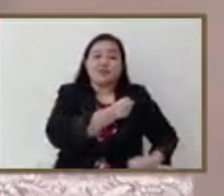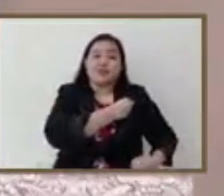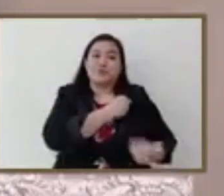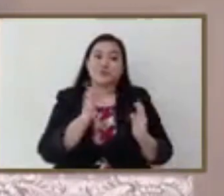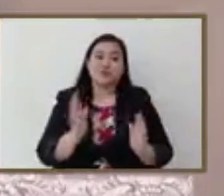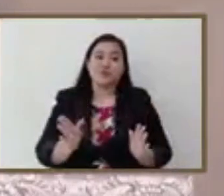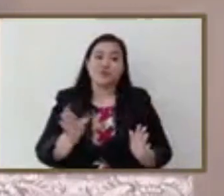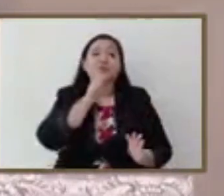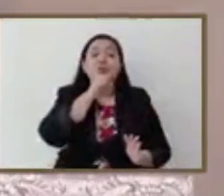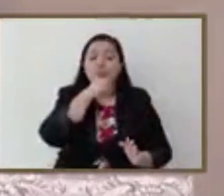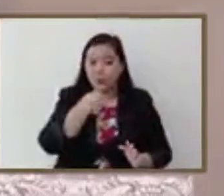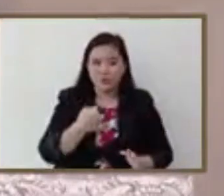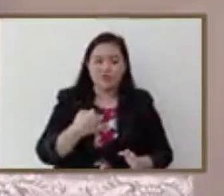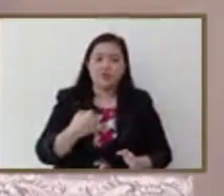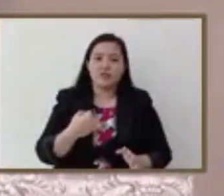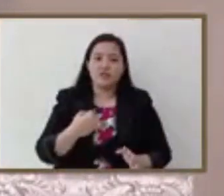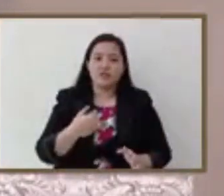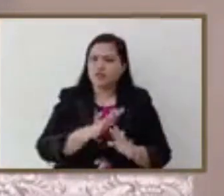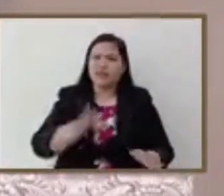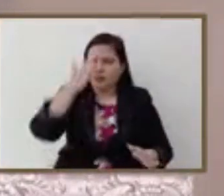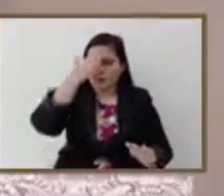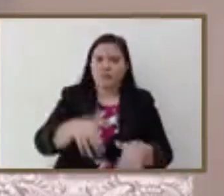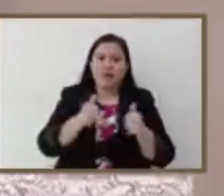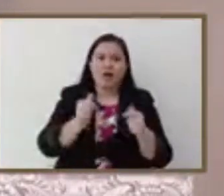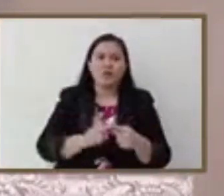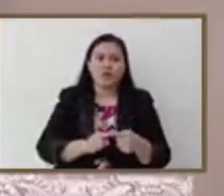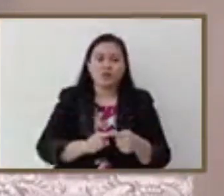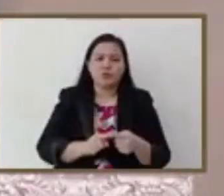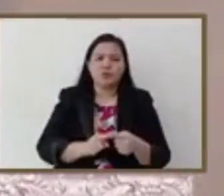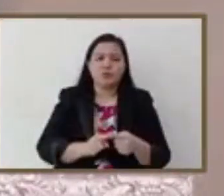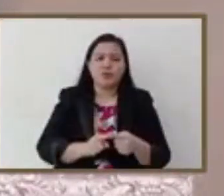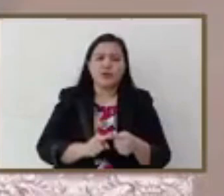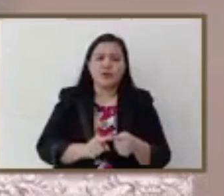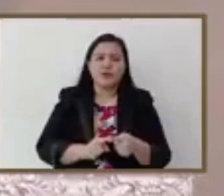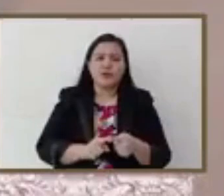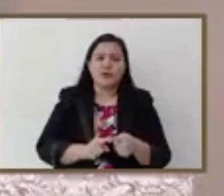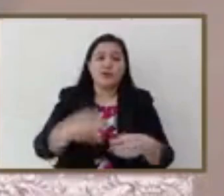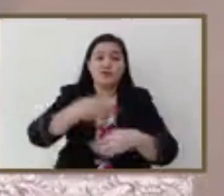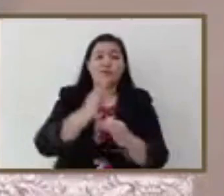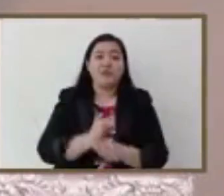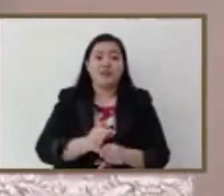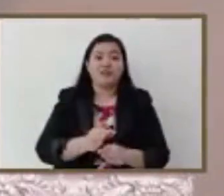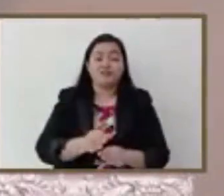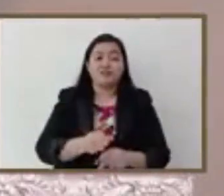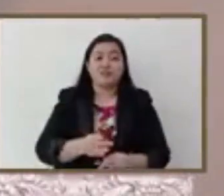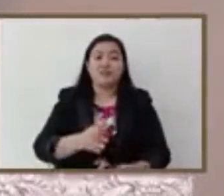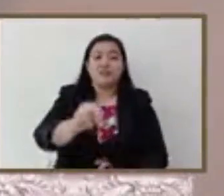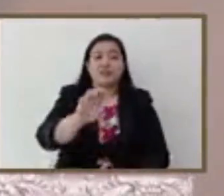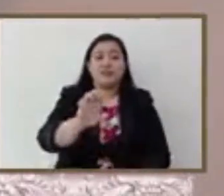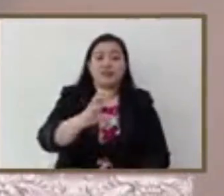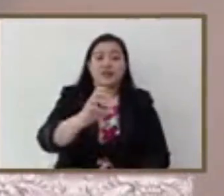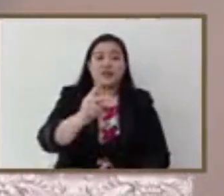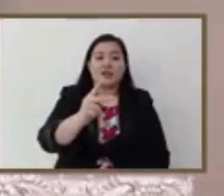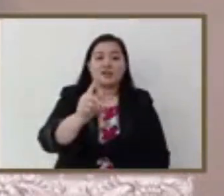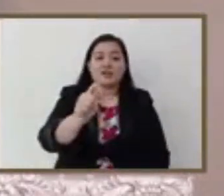Ni hindi nila alam kung paano magterno-terno. Pero yung mga bata, alam nyo ngayon, lumalaki simbahan, mga kapatid. Alam nila kung anong kulay dapat ng damit